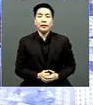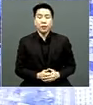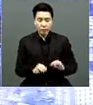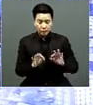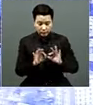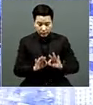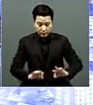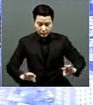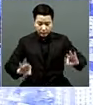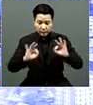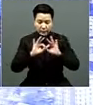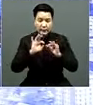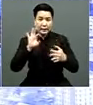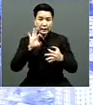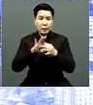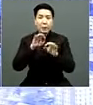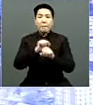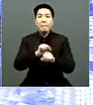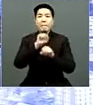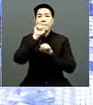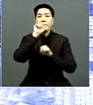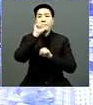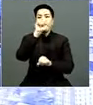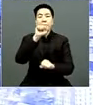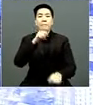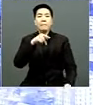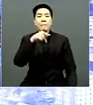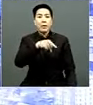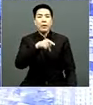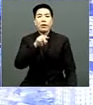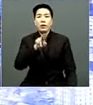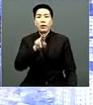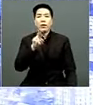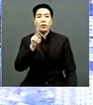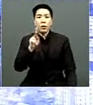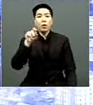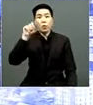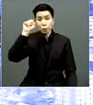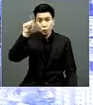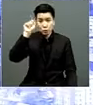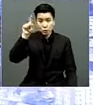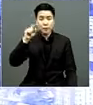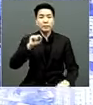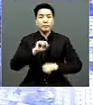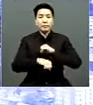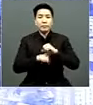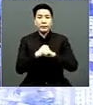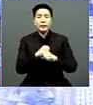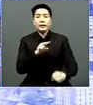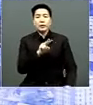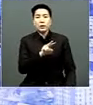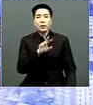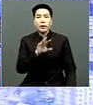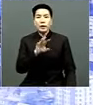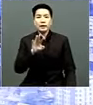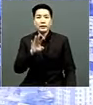ำเป็นในการประกาศใช้พระราชกำหนดการบริหารราชการสถานการณ์ฉุกเฉินปีพุทธศักราช